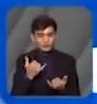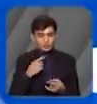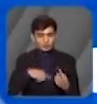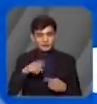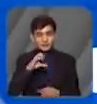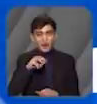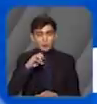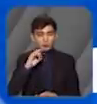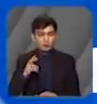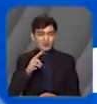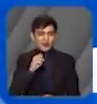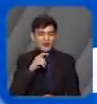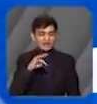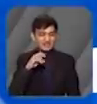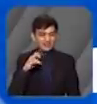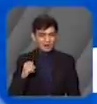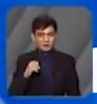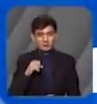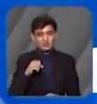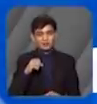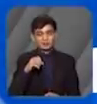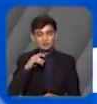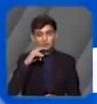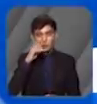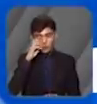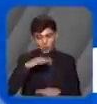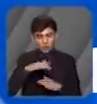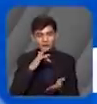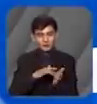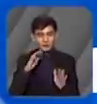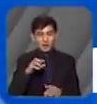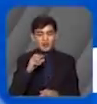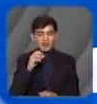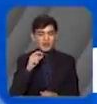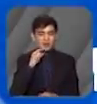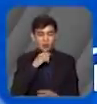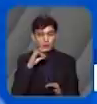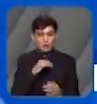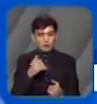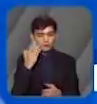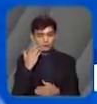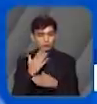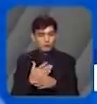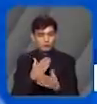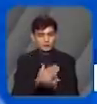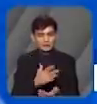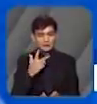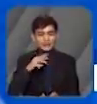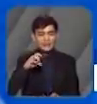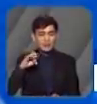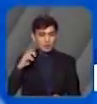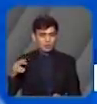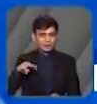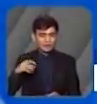Самұрық қазына қоры ел экономикасына айтарлықтай үлес қосып келеді. Сатып алу көлемі жыл сайын 4 триллион теңгеге дейін жетеді. Осы жетістікті